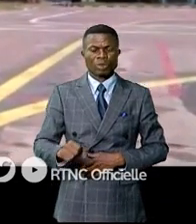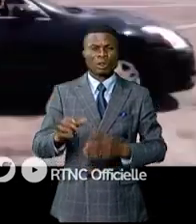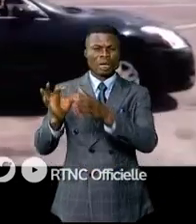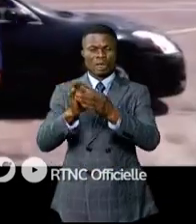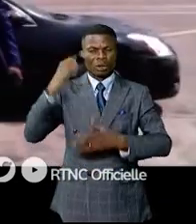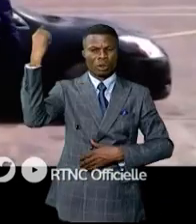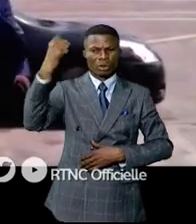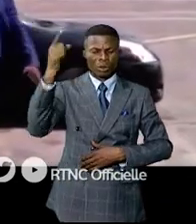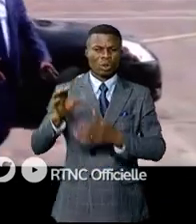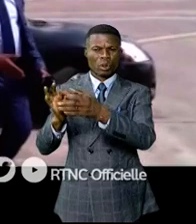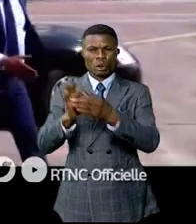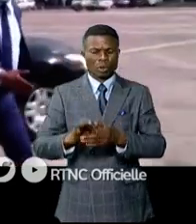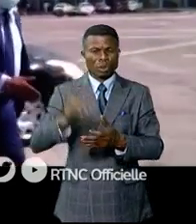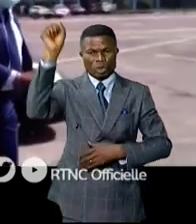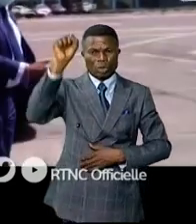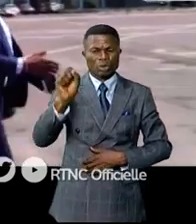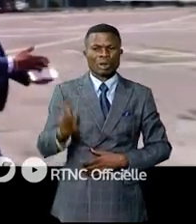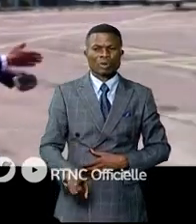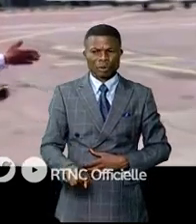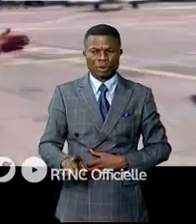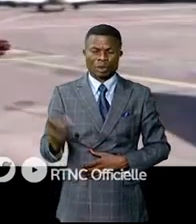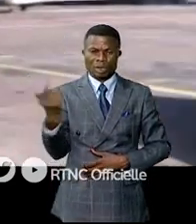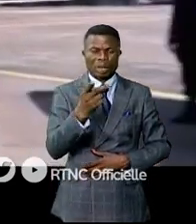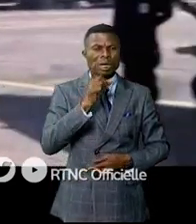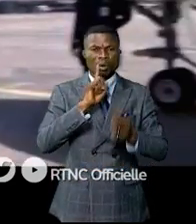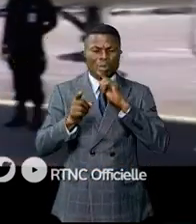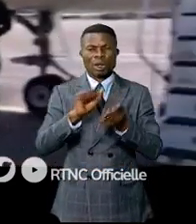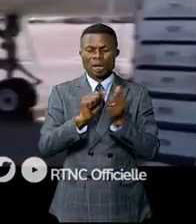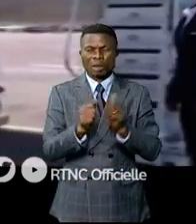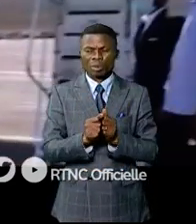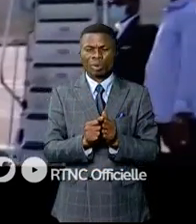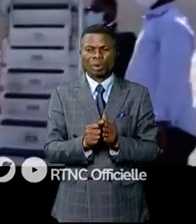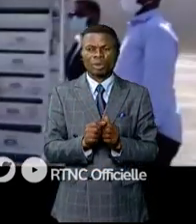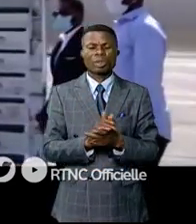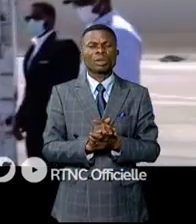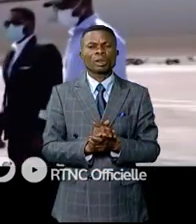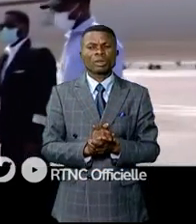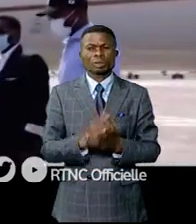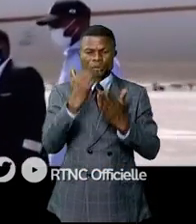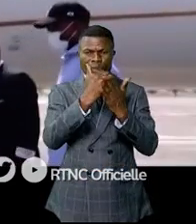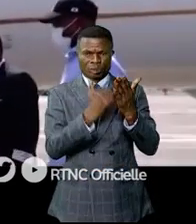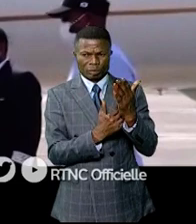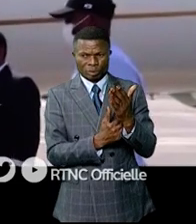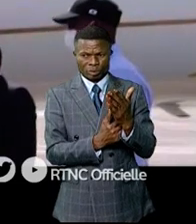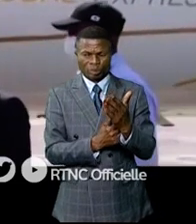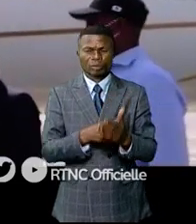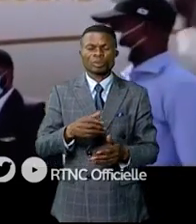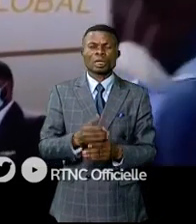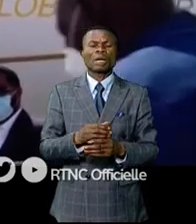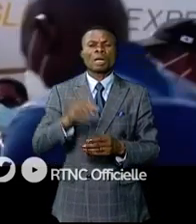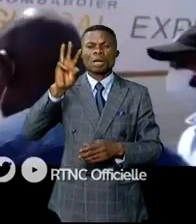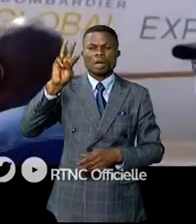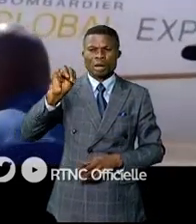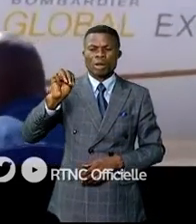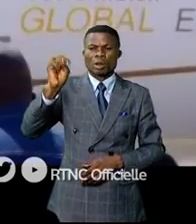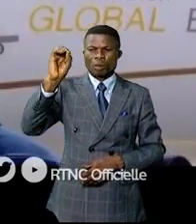internationales et de la coopération sud-africaine, vont aborder des sujets comme celui est entré au retrait de la MONUSCO, l'Afrique du